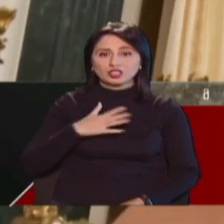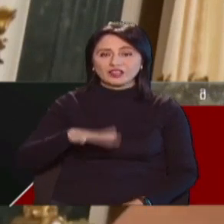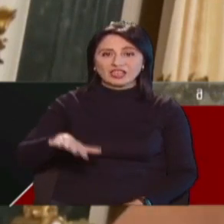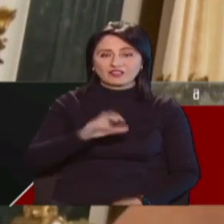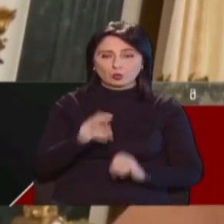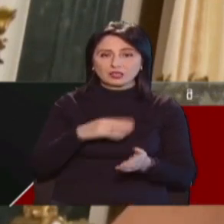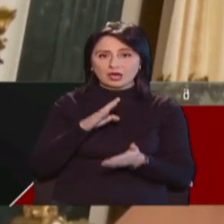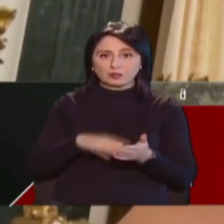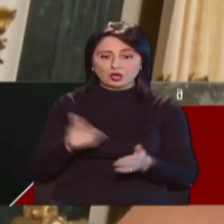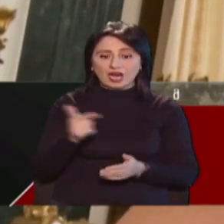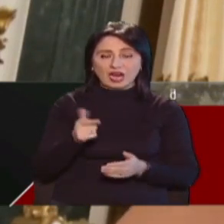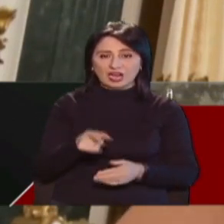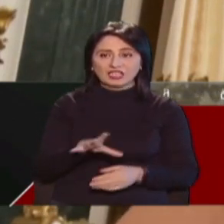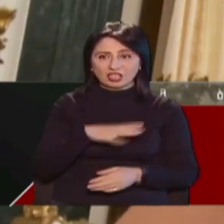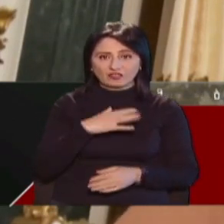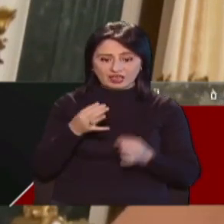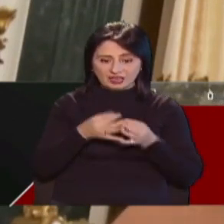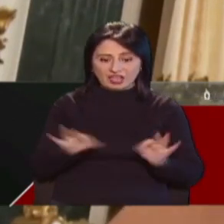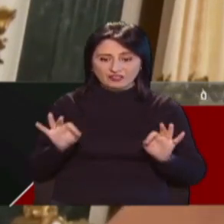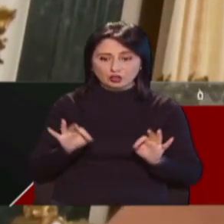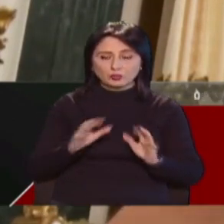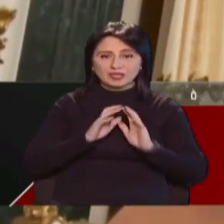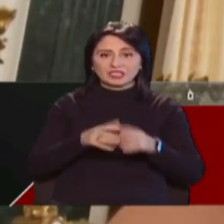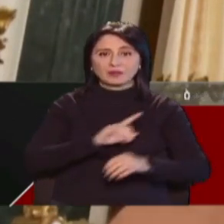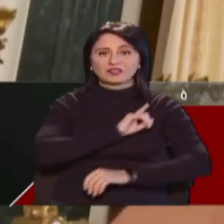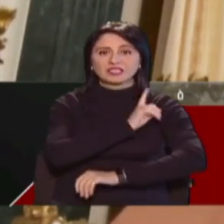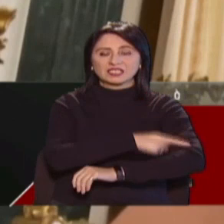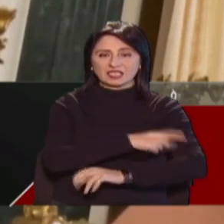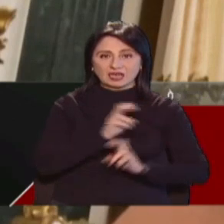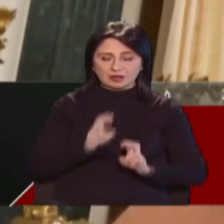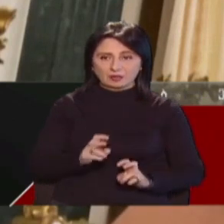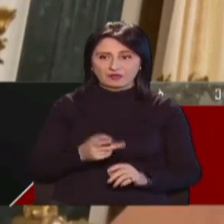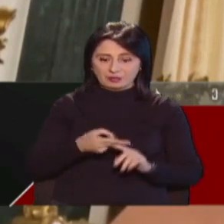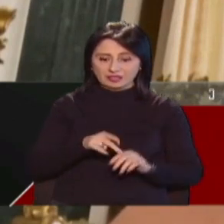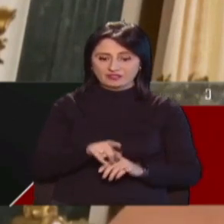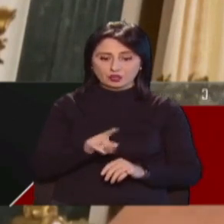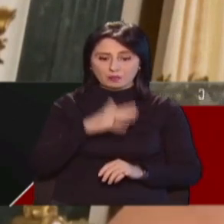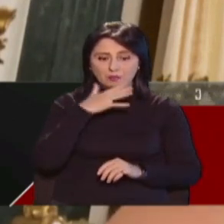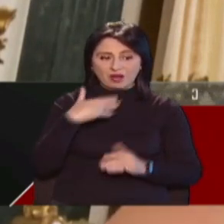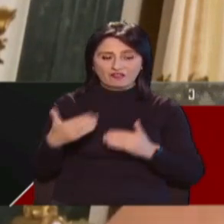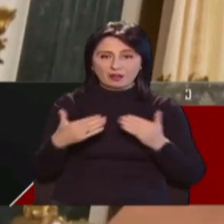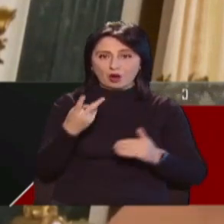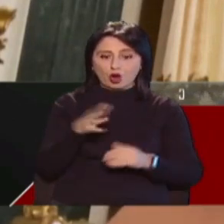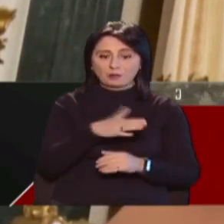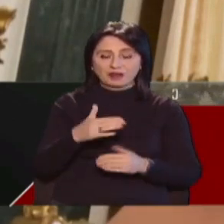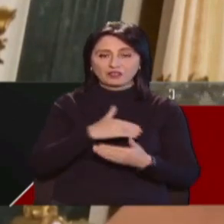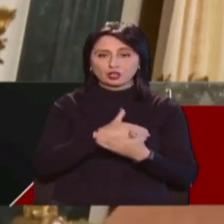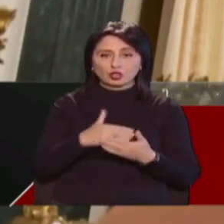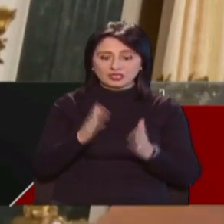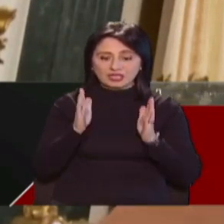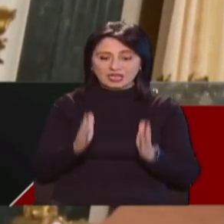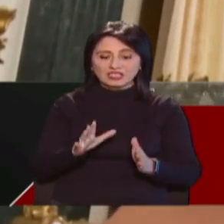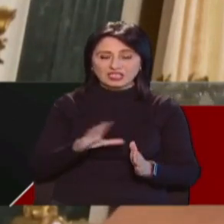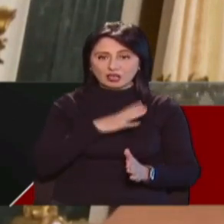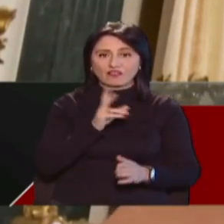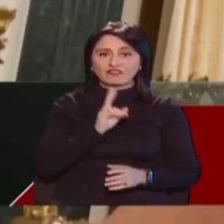ქვეყნის უსაფრთხოების გარანტორები იყვნენ თავისუფალი სამყაროს ძლიერი სუბიექტები. იმისთვის, რომ მრავალმხრივ და ორმხრივ დონეზე განსაზღვრული